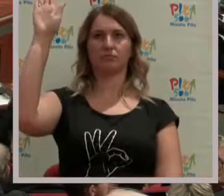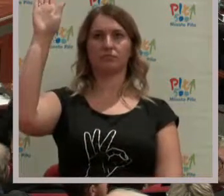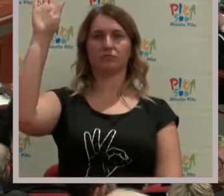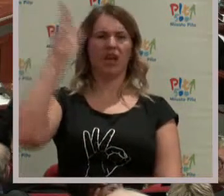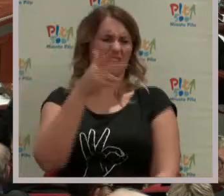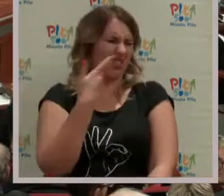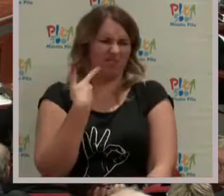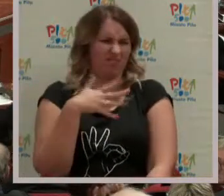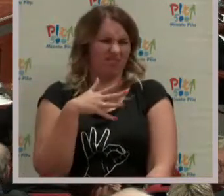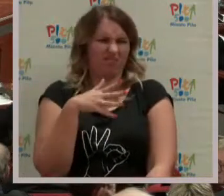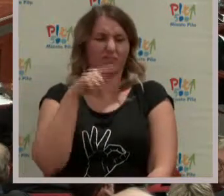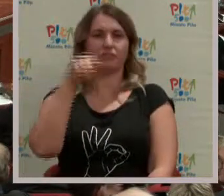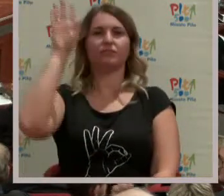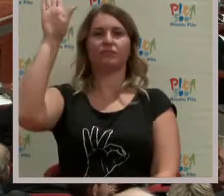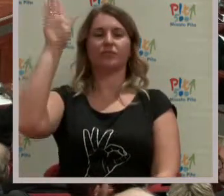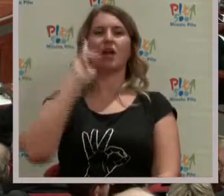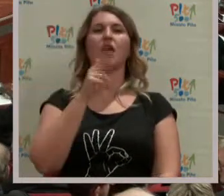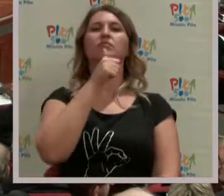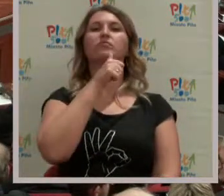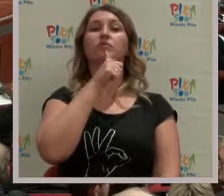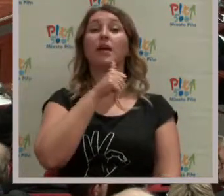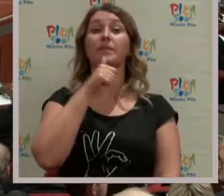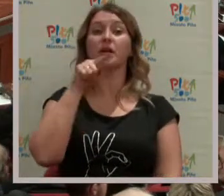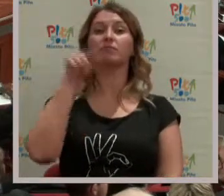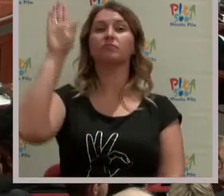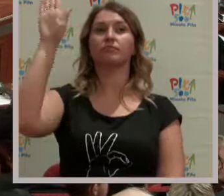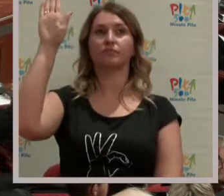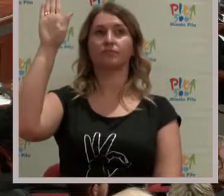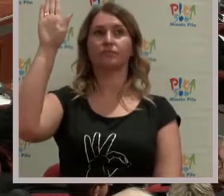kto jest przeciw dziękuję kto się wstrzymał dziękuję